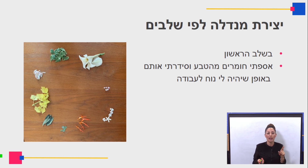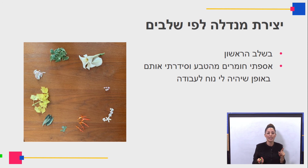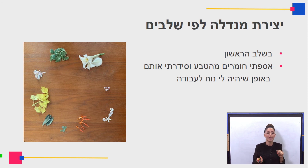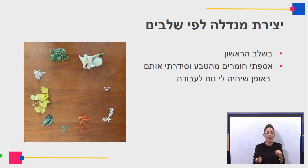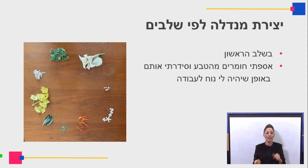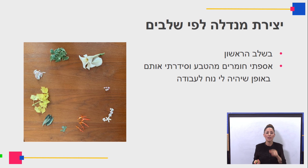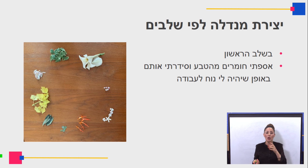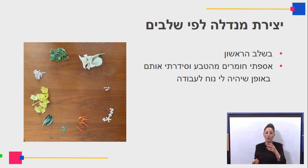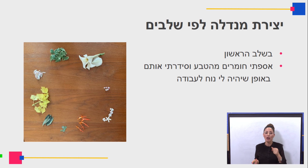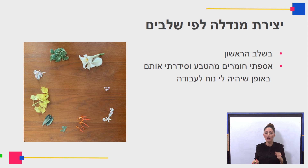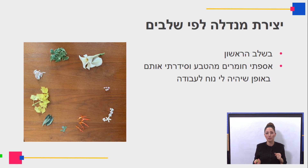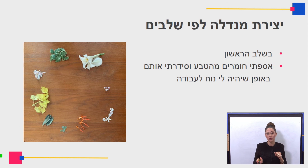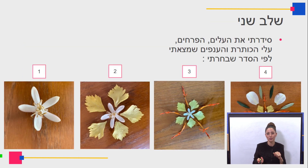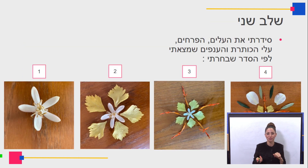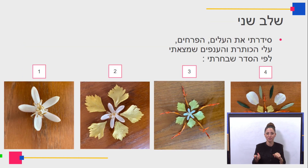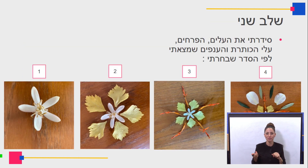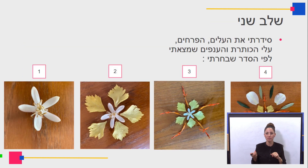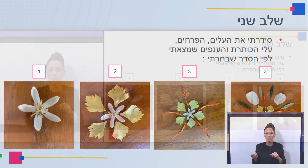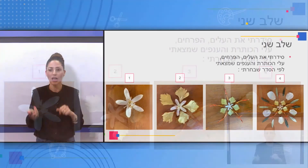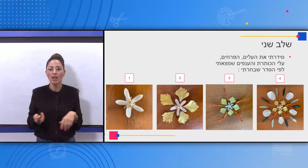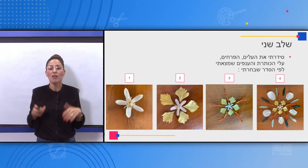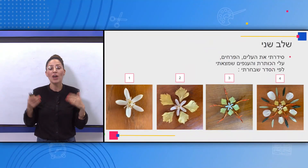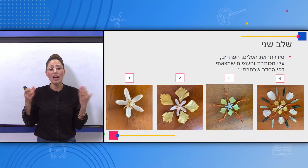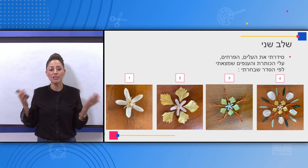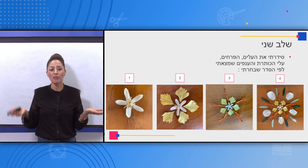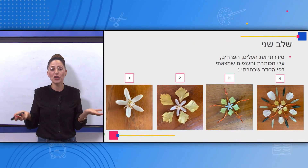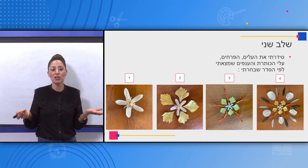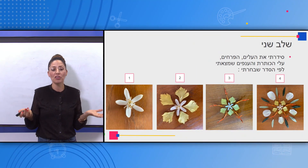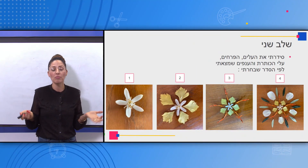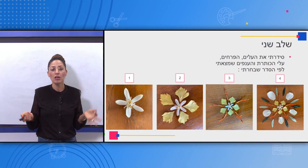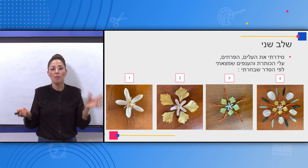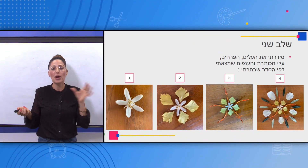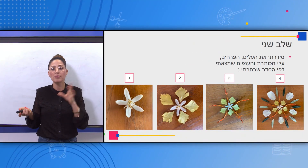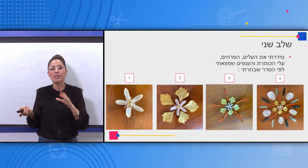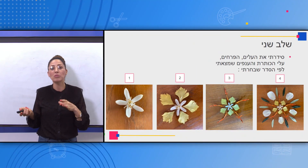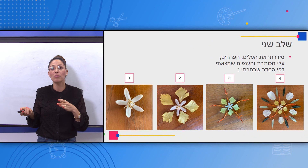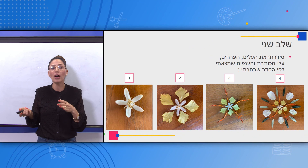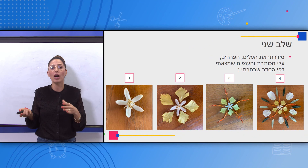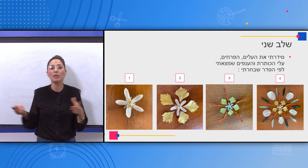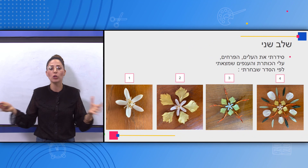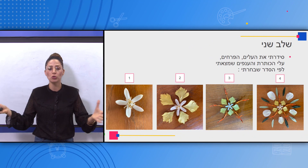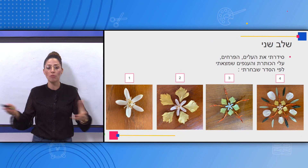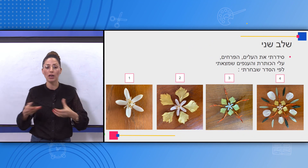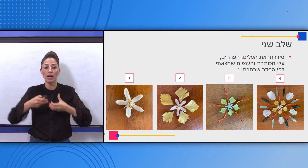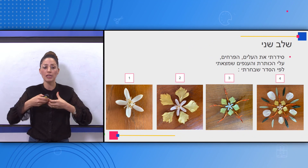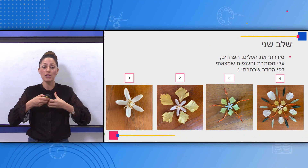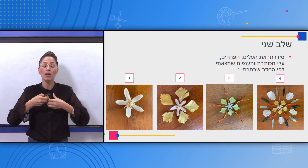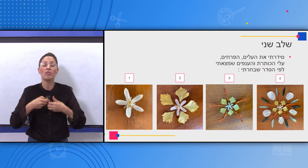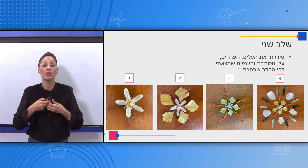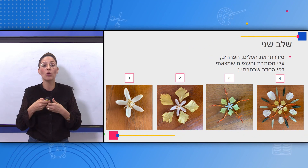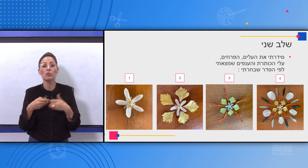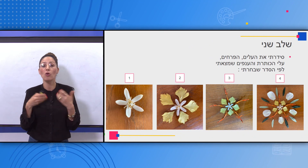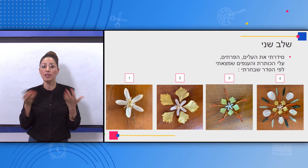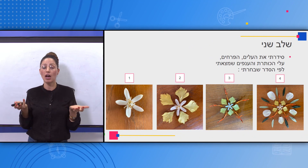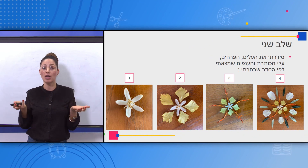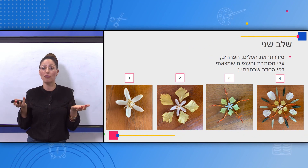לנו שם עלי זית, פרח הלימון. ואז לפי שלבים, באמצע שמתי את פרח הלימון שהוא המרכז,